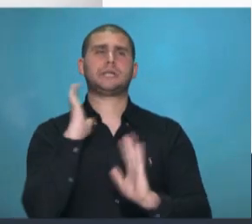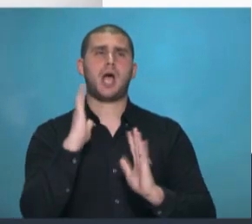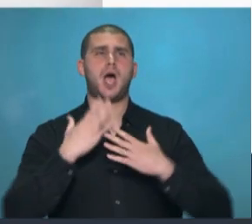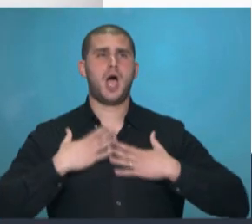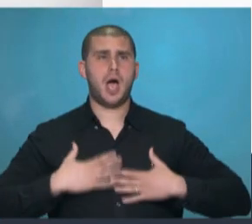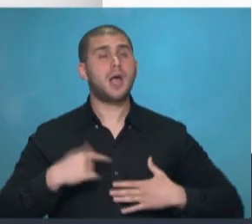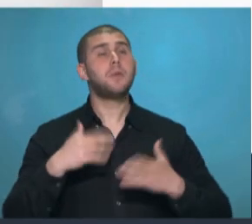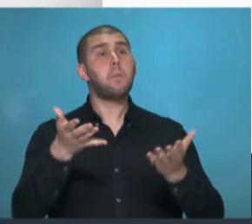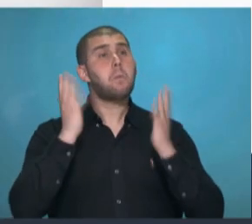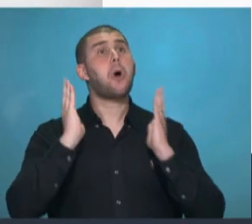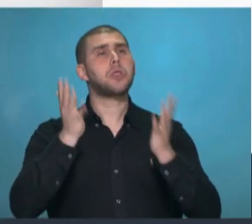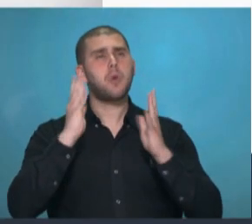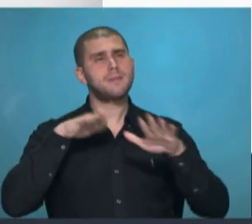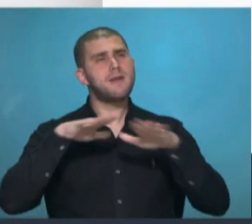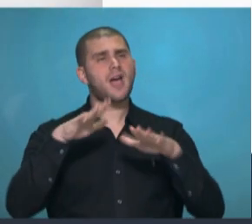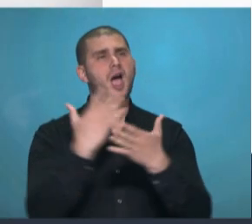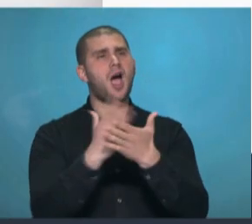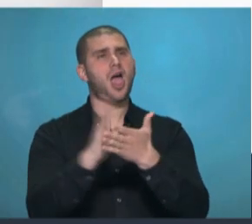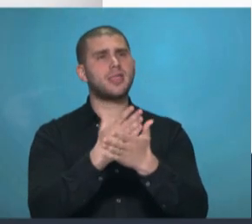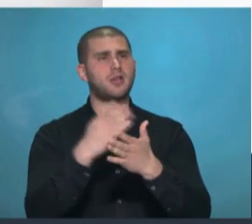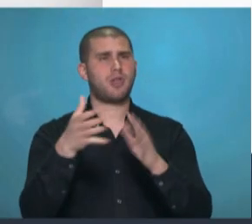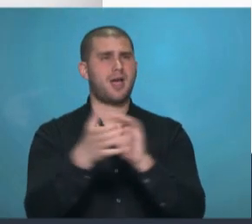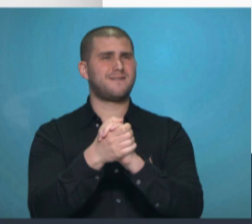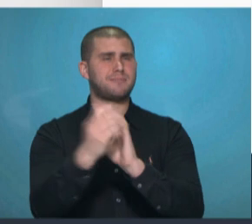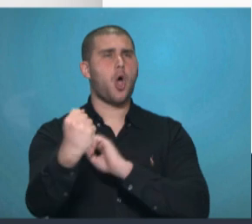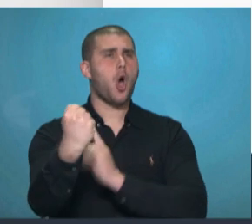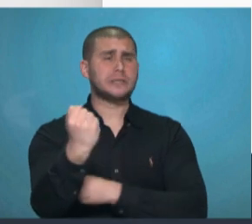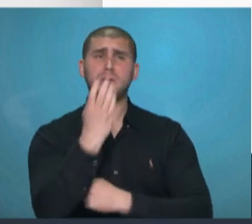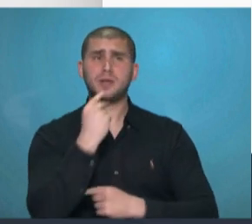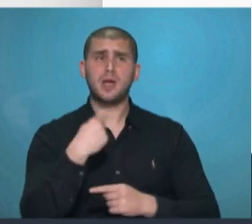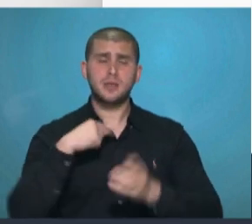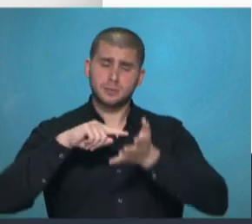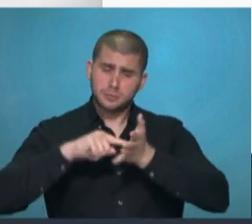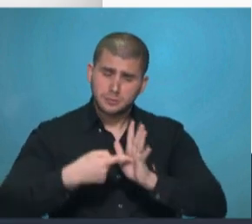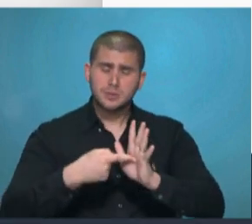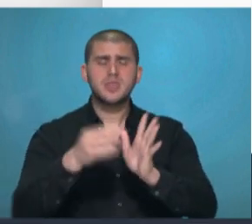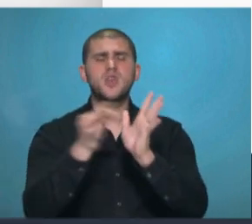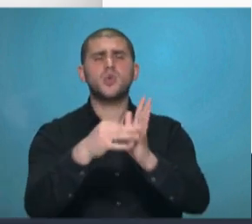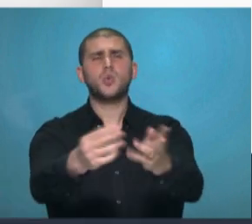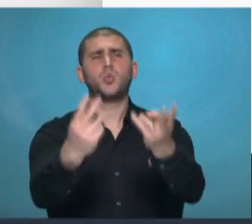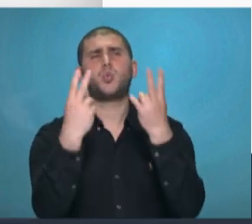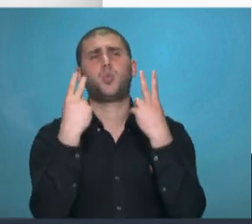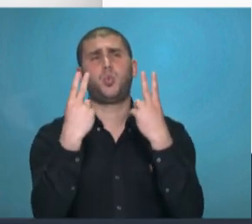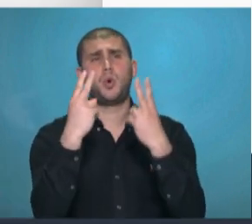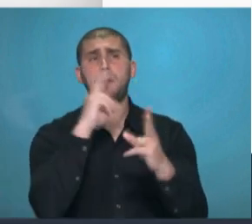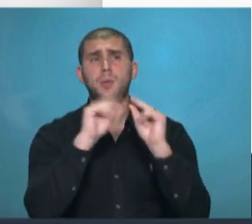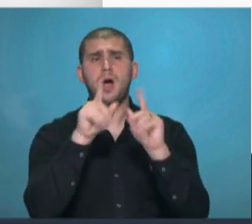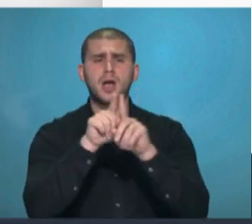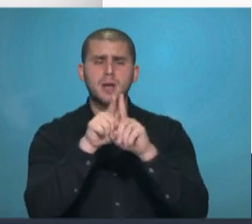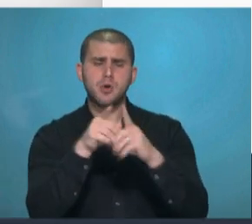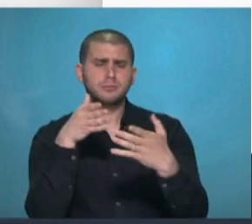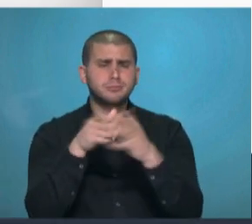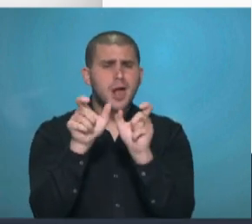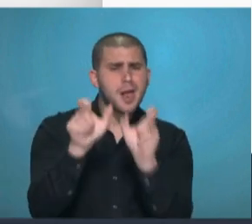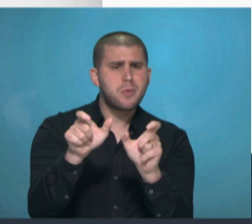מאוד מברך על ההחלטה של החברים בעוצמה יהודית. אני מחדד נקודה קריטית. מדובר על בלוק טכני.